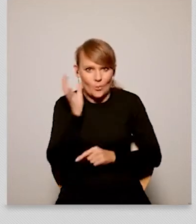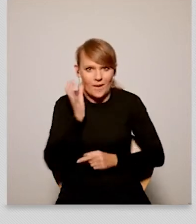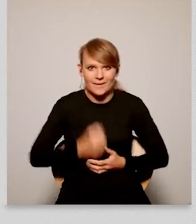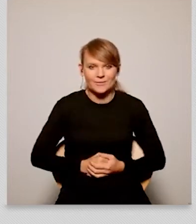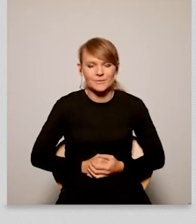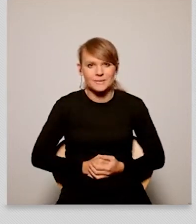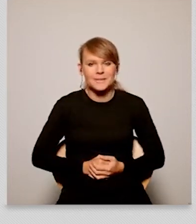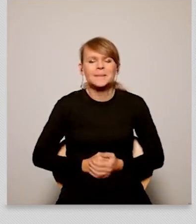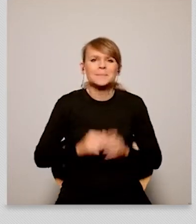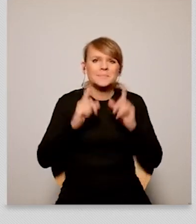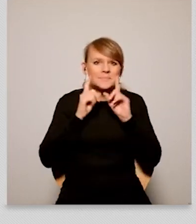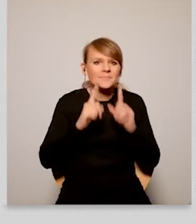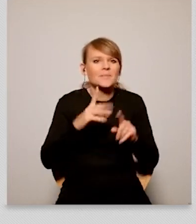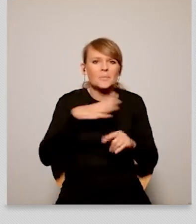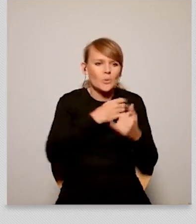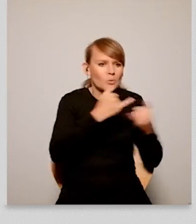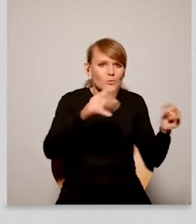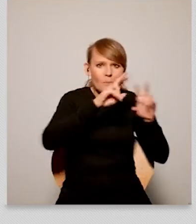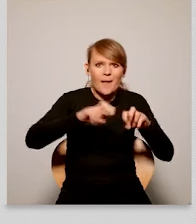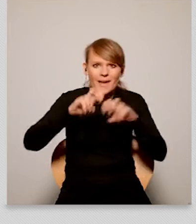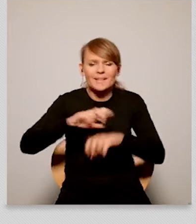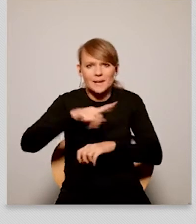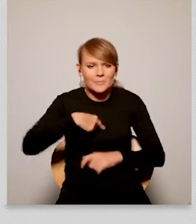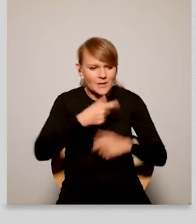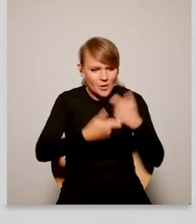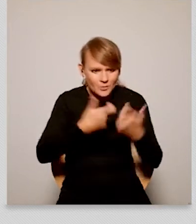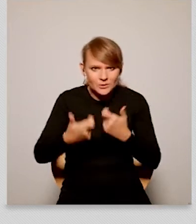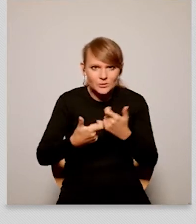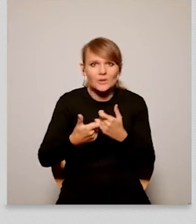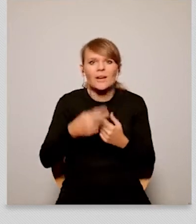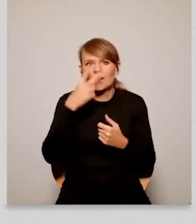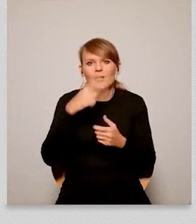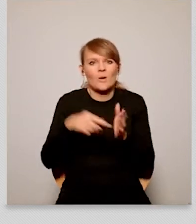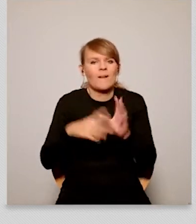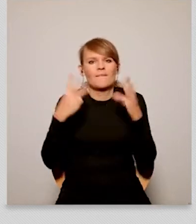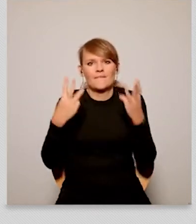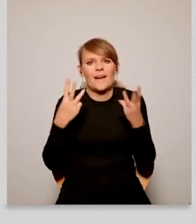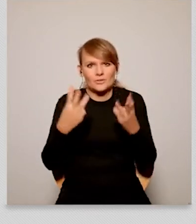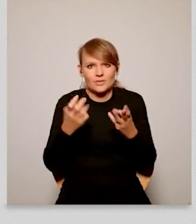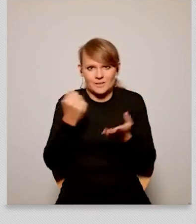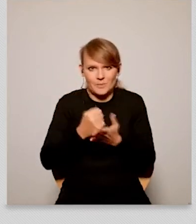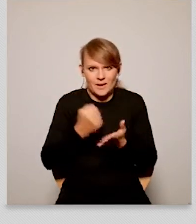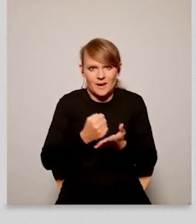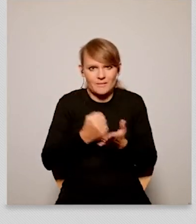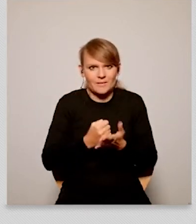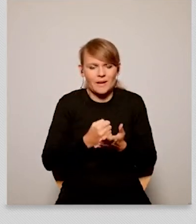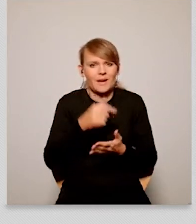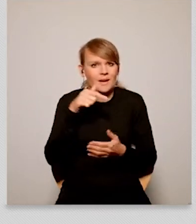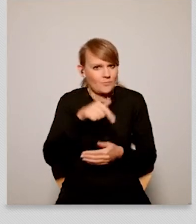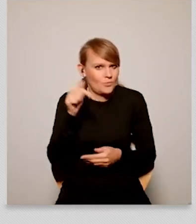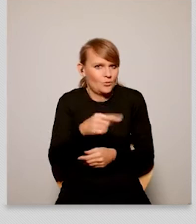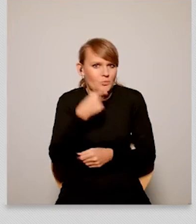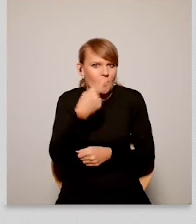bardzo różne, które robiliśmy, że tutaj takie jakby ważne kwestie, które należy uwzględnić podczas tej dyskusji o